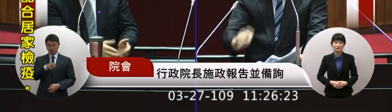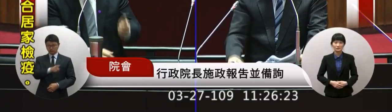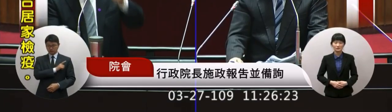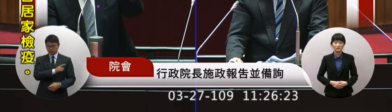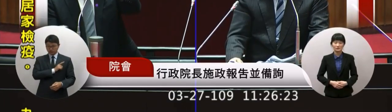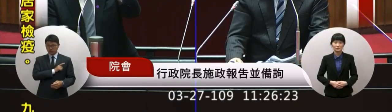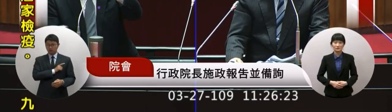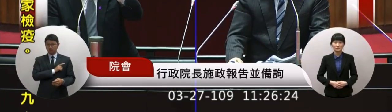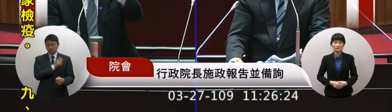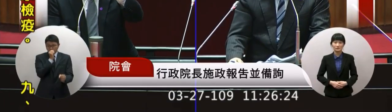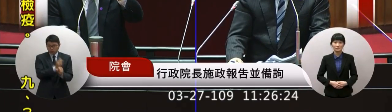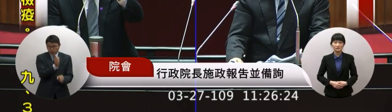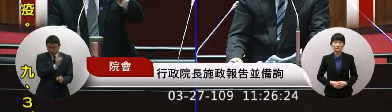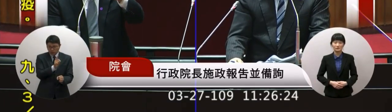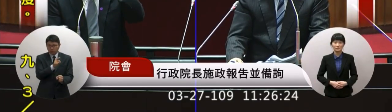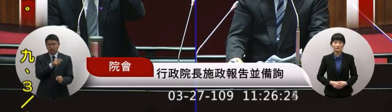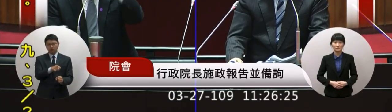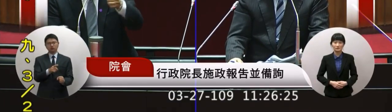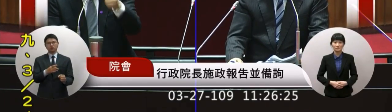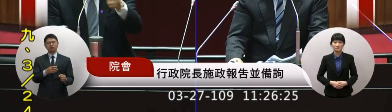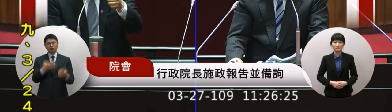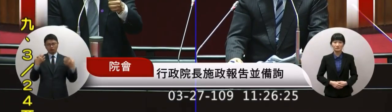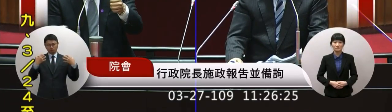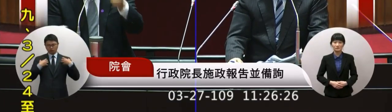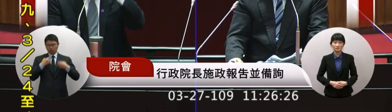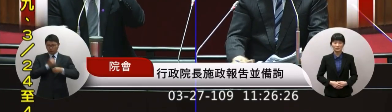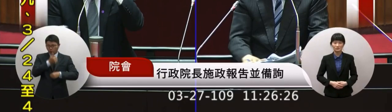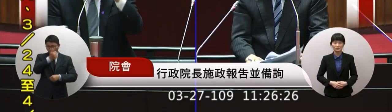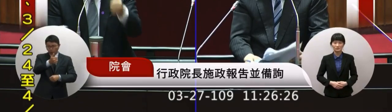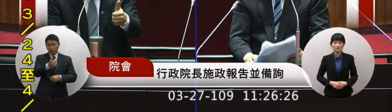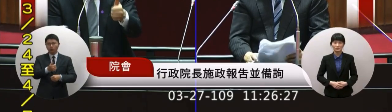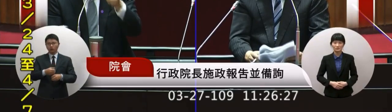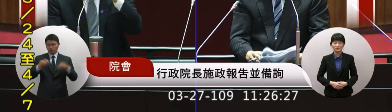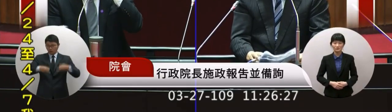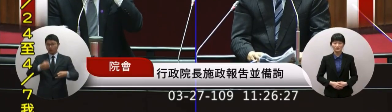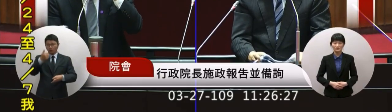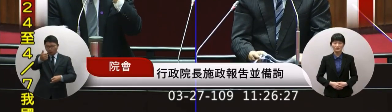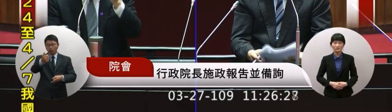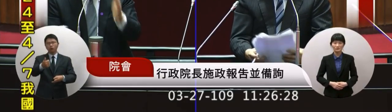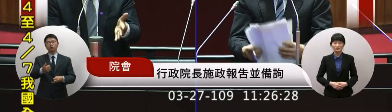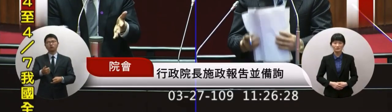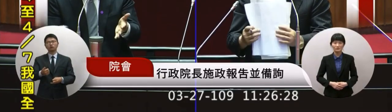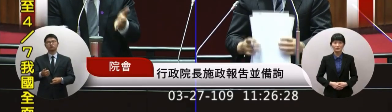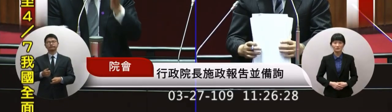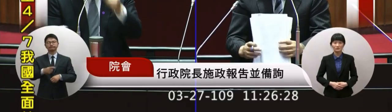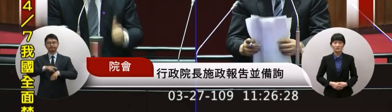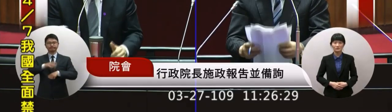做哪个事，就把它做好，有绩效，让大家